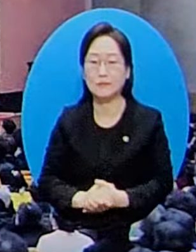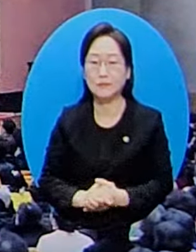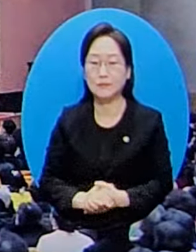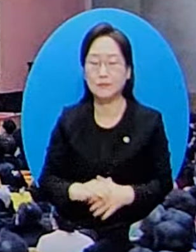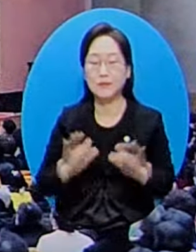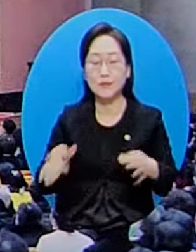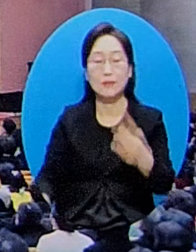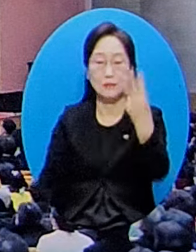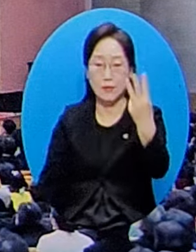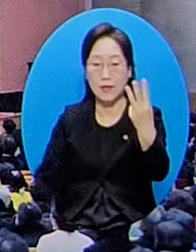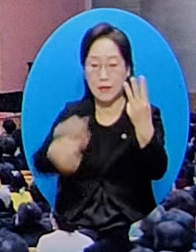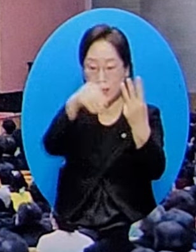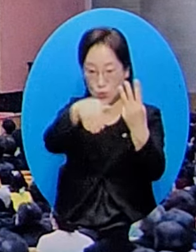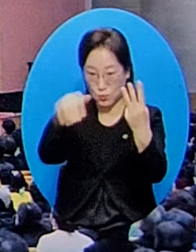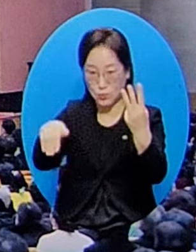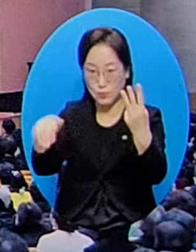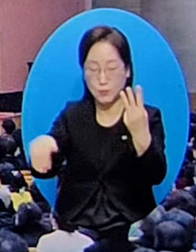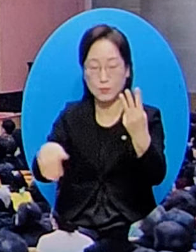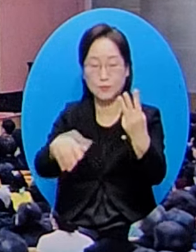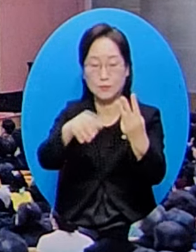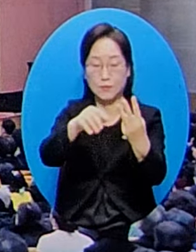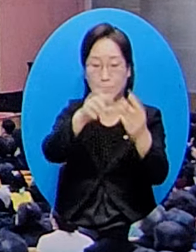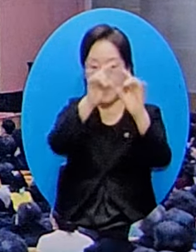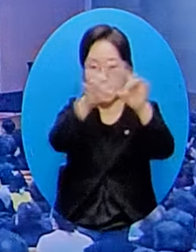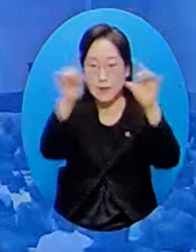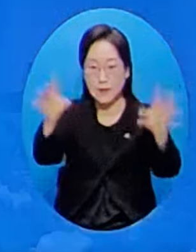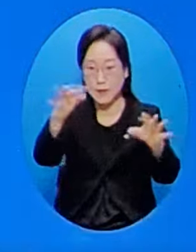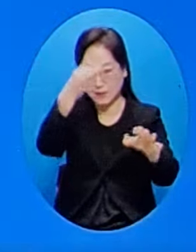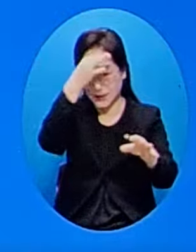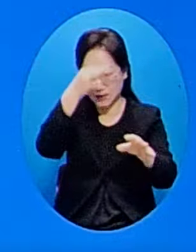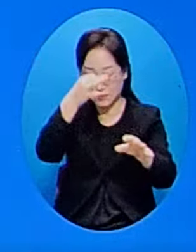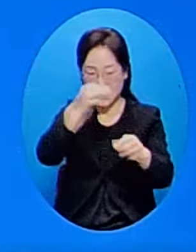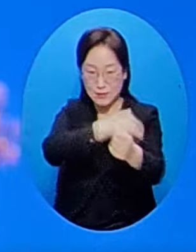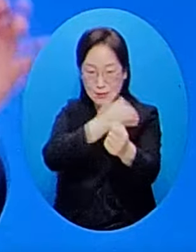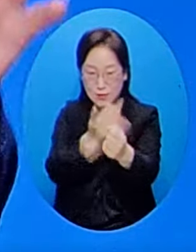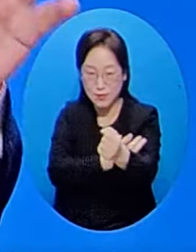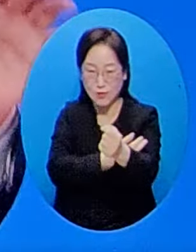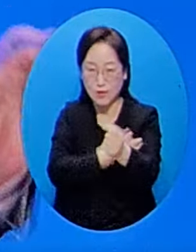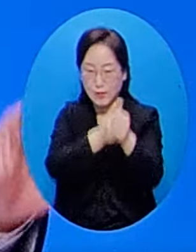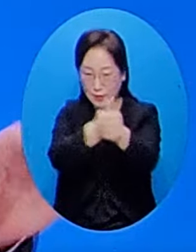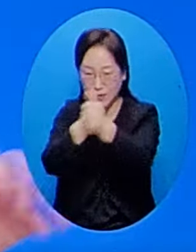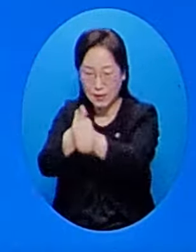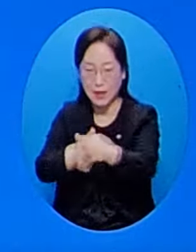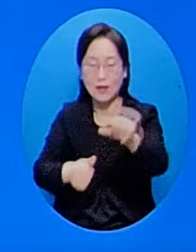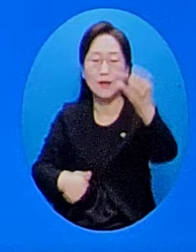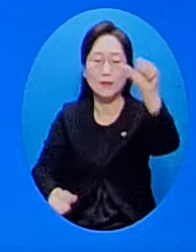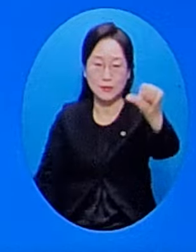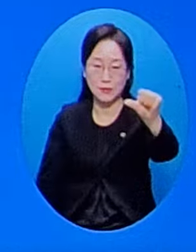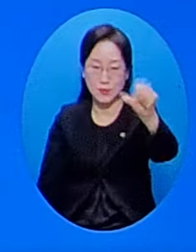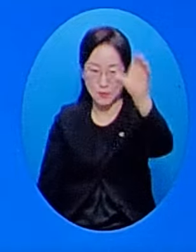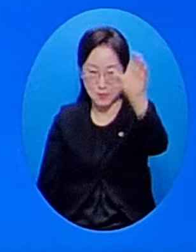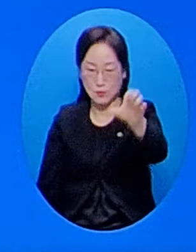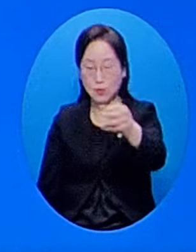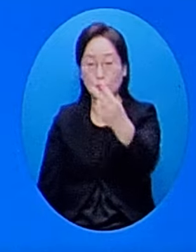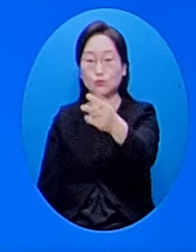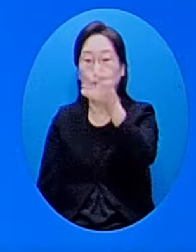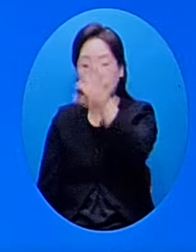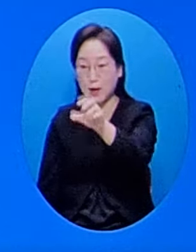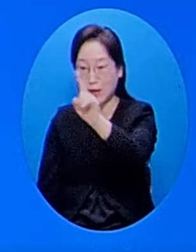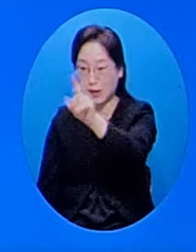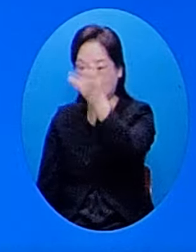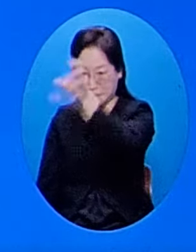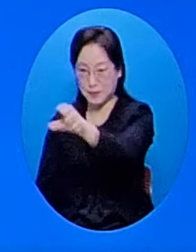세 종에게 각각 그 사람의 재능대로 능력대로 다섯 달란트, 두 달란트, 한